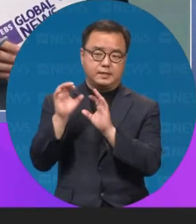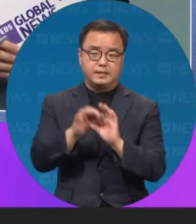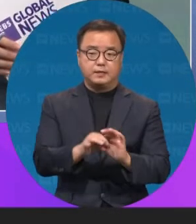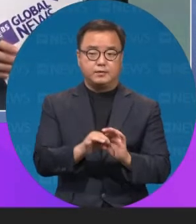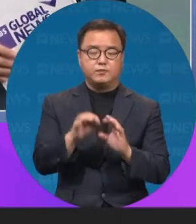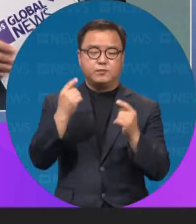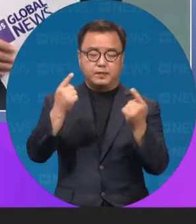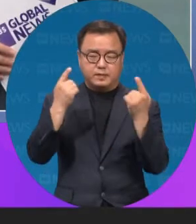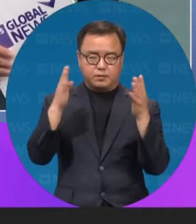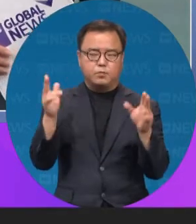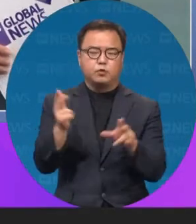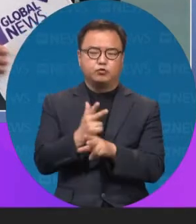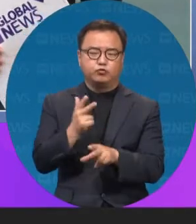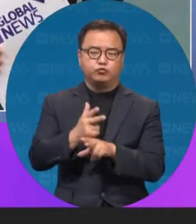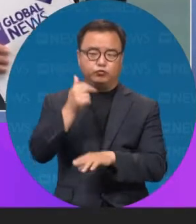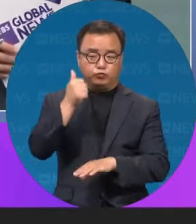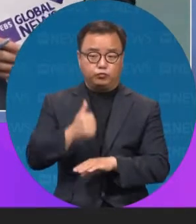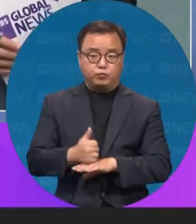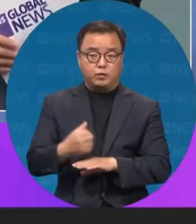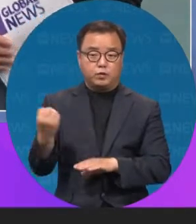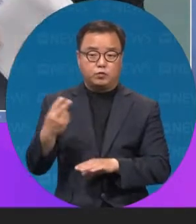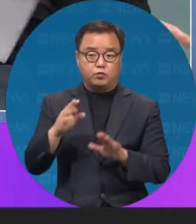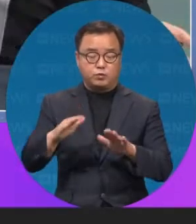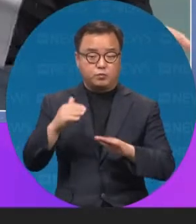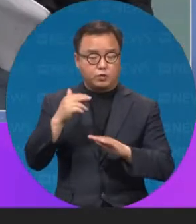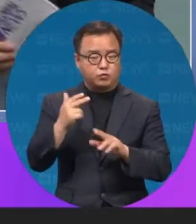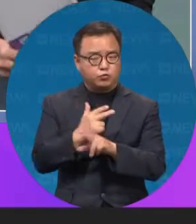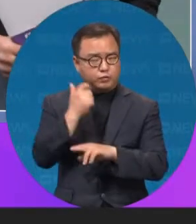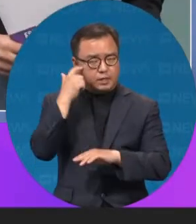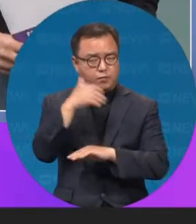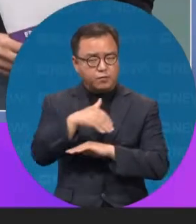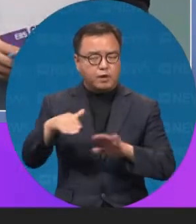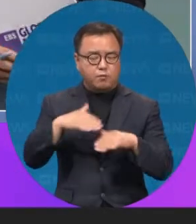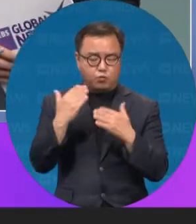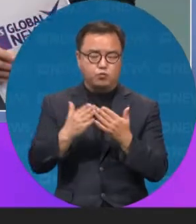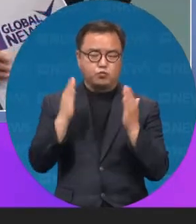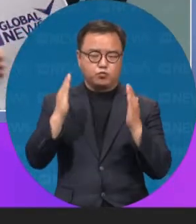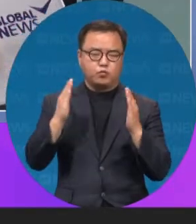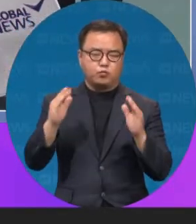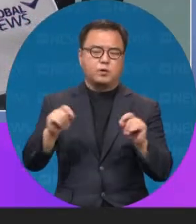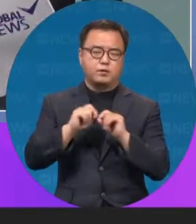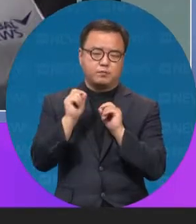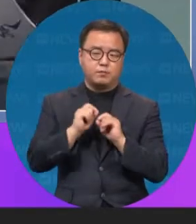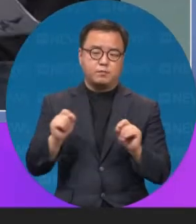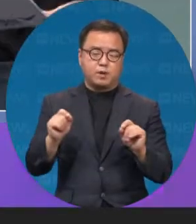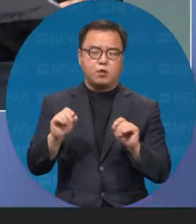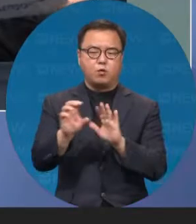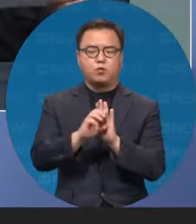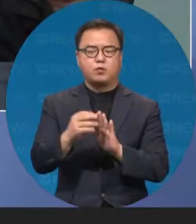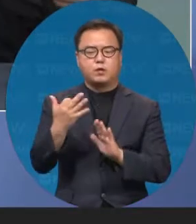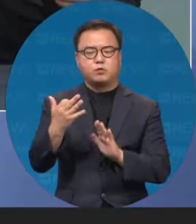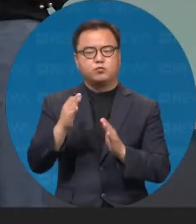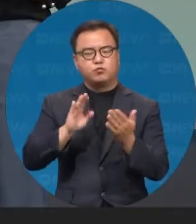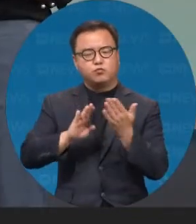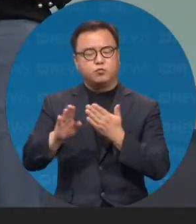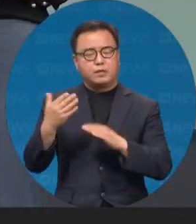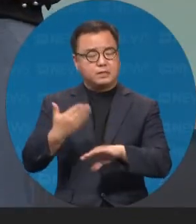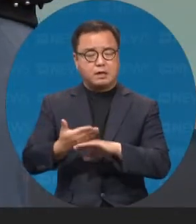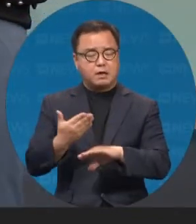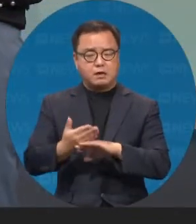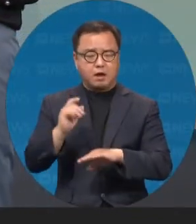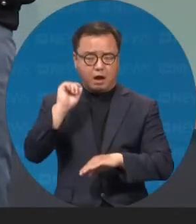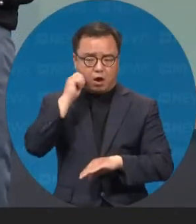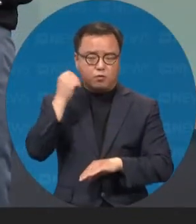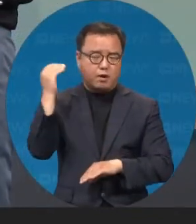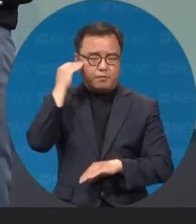대학은 주말은 물론 2번째 계획했던 수업을 다 미루게 돼 코로나 요 또 다른 변수를 맡게 됐습니다 엎친 데 덮친